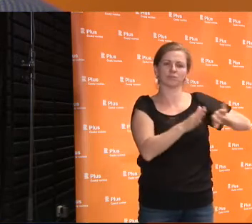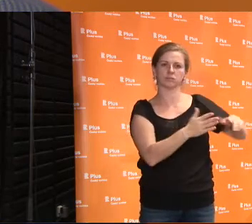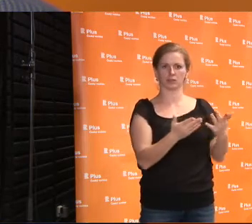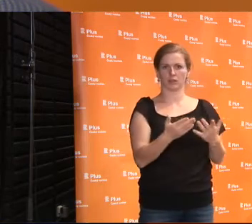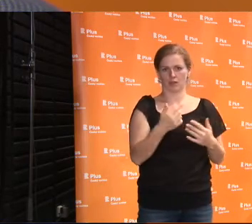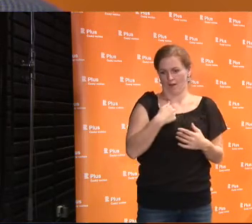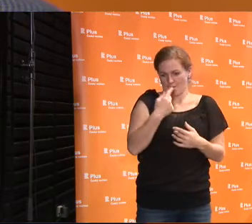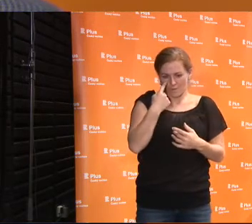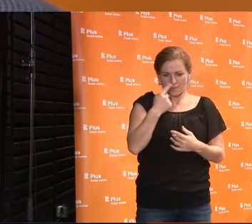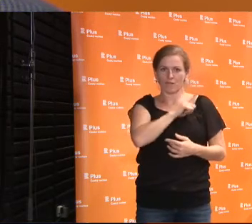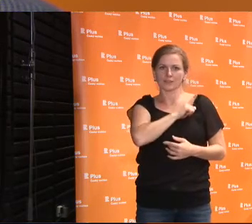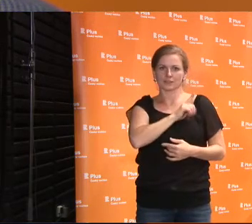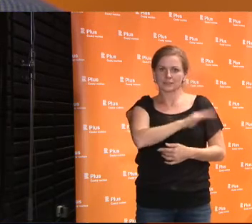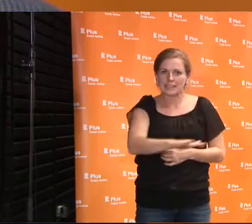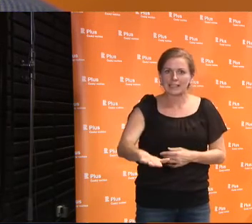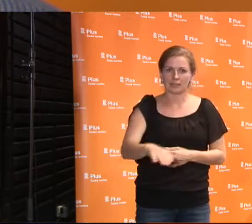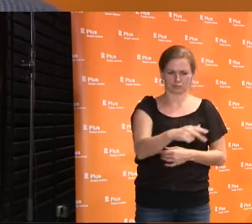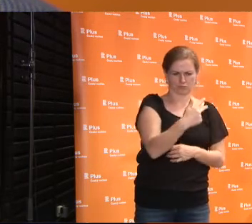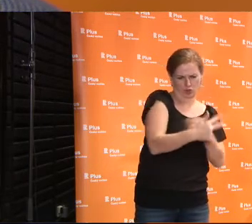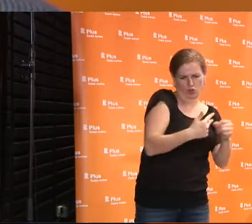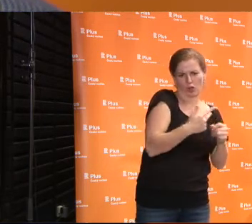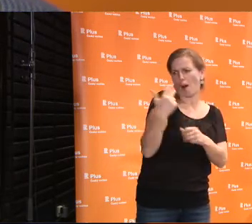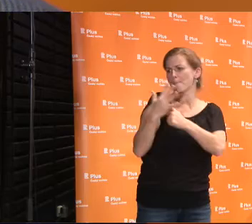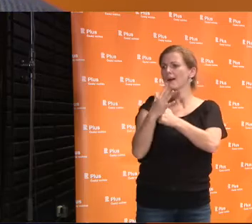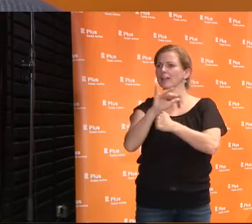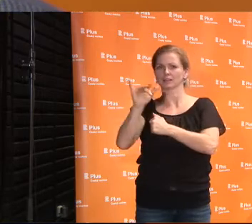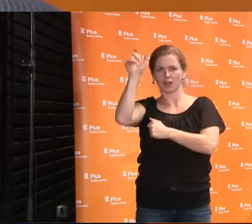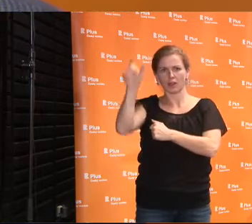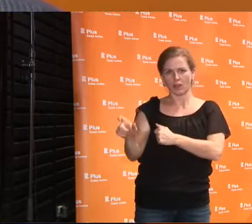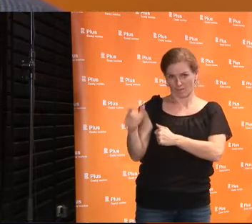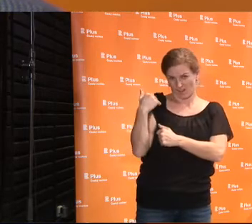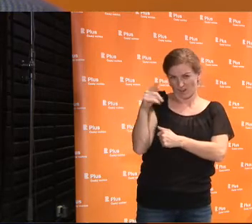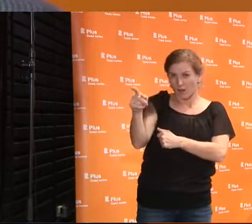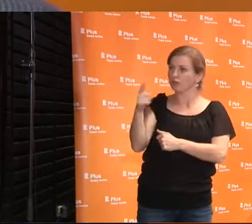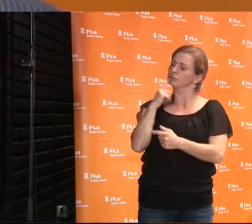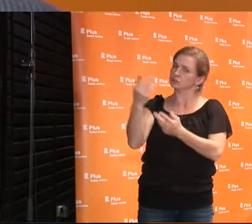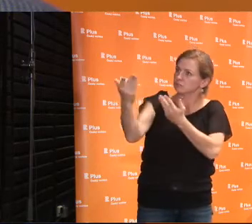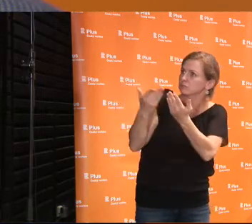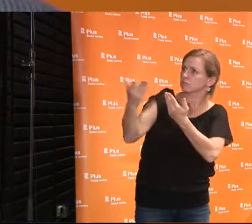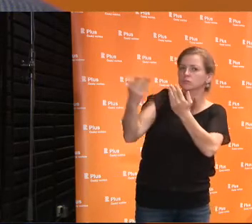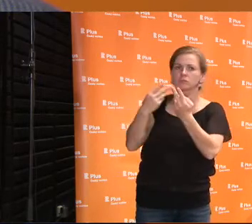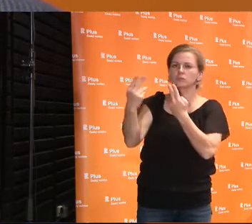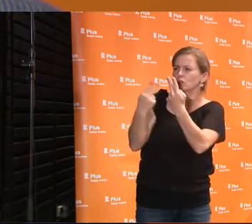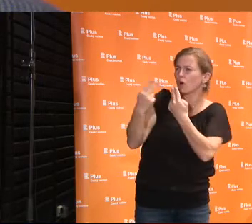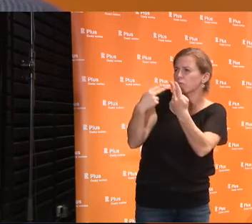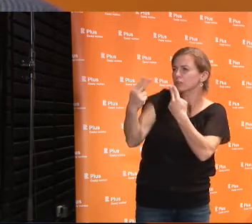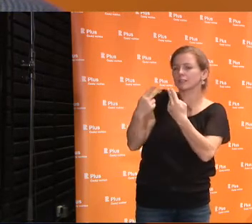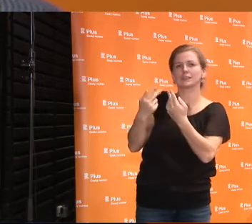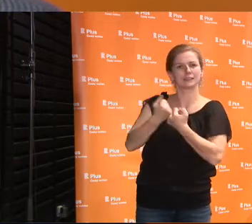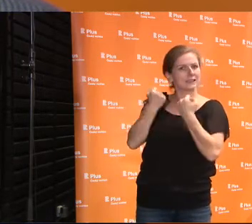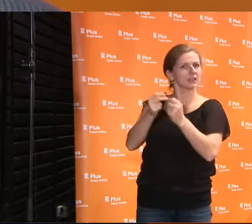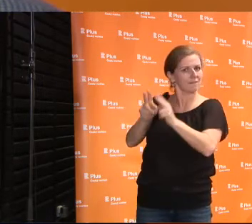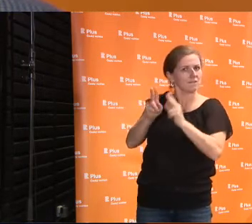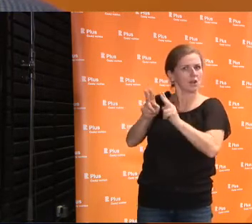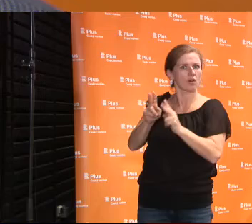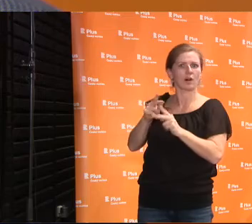má 3 a starší 15. Na tom 15-letém, se kterým vedu nějakou intenzivní komunikaci a se kterým se snažím nějakým způsobem jako ho vychovávat, tak vidím,